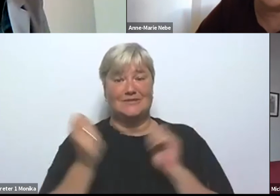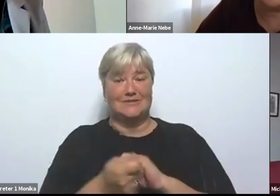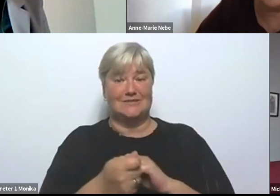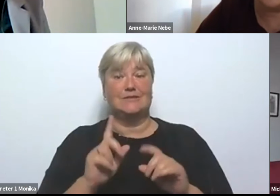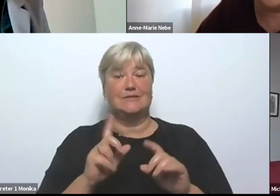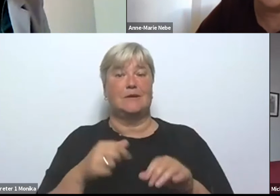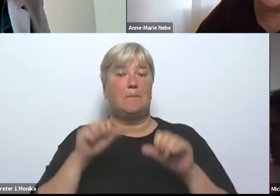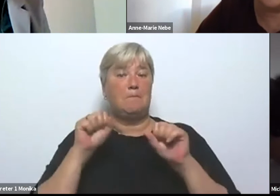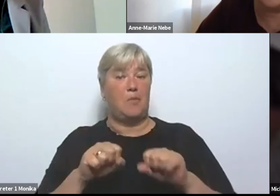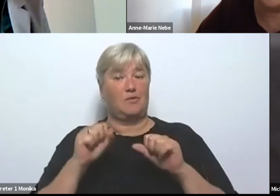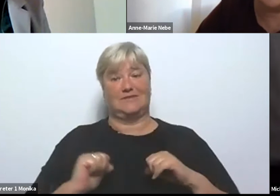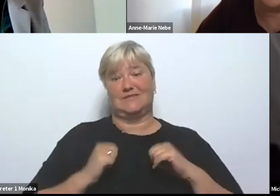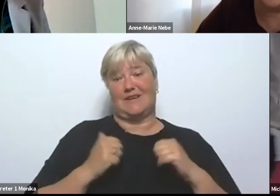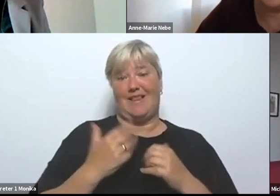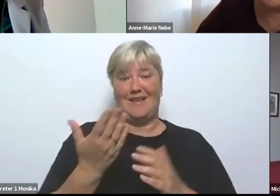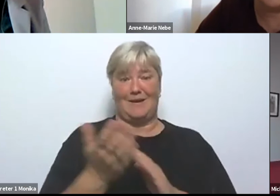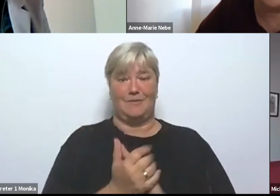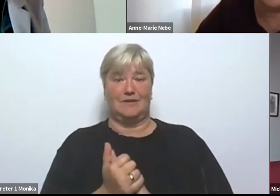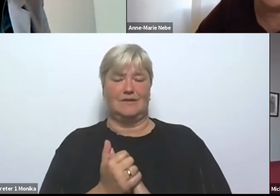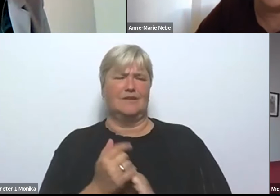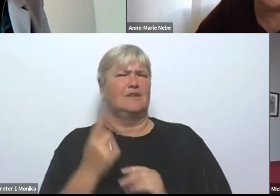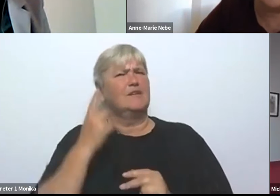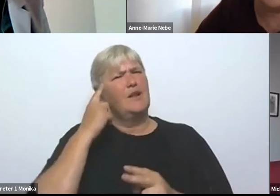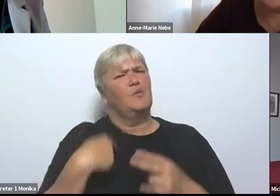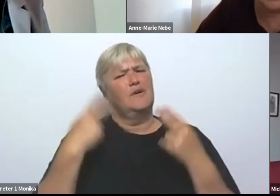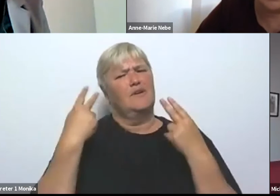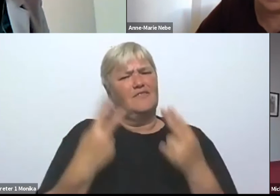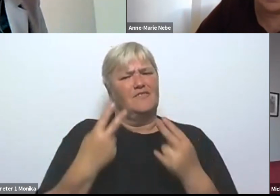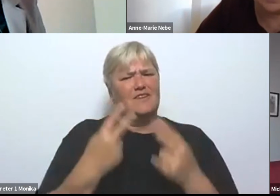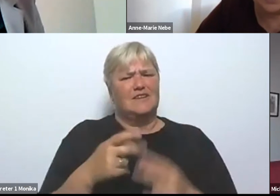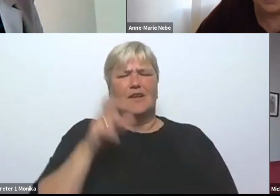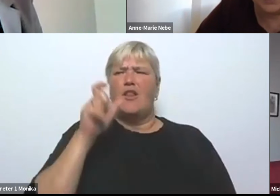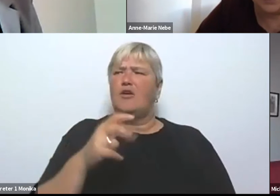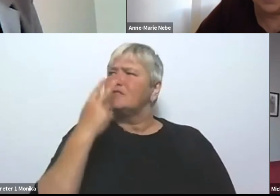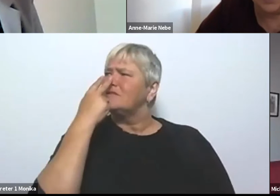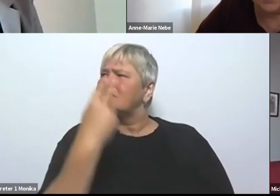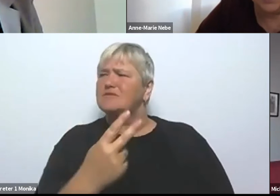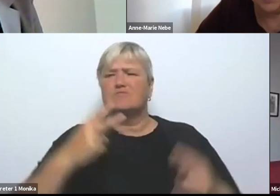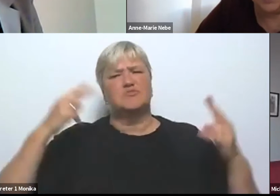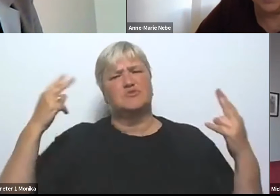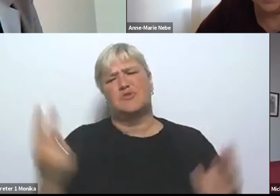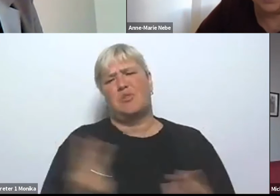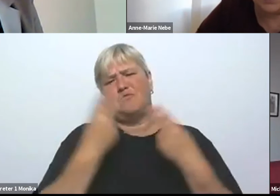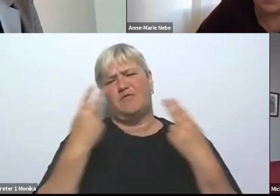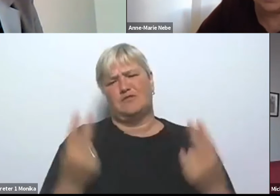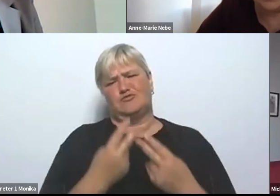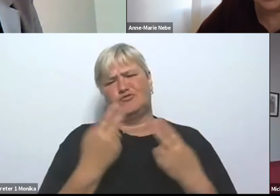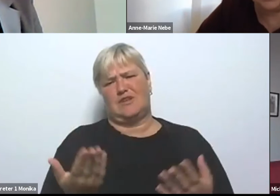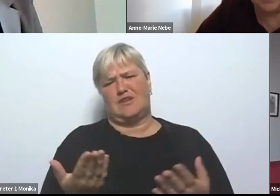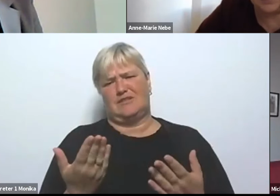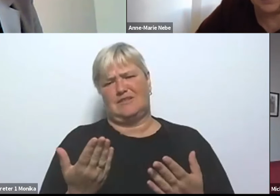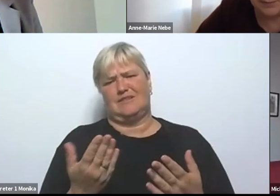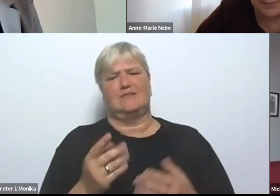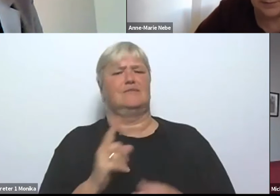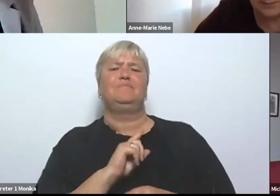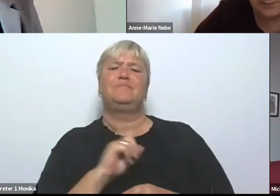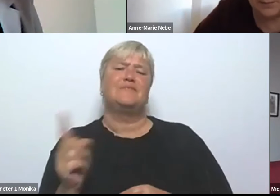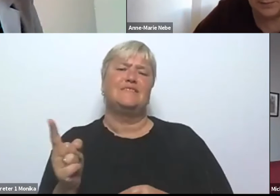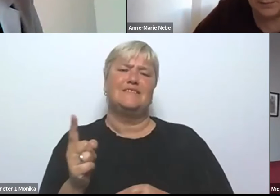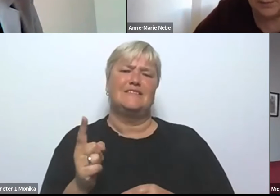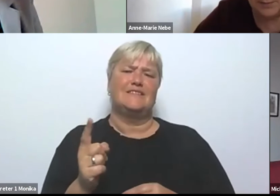heben können? Ich glaube, wichtig ist einfach, dass die Leute das als selbstverständlich betrachten und wie es eben in anderen Ländern ist, nicht mehr